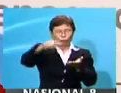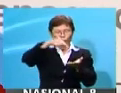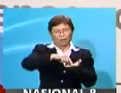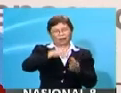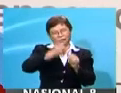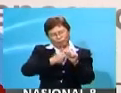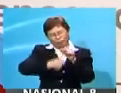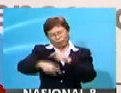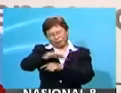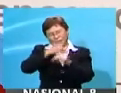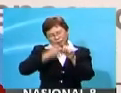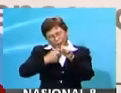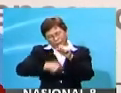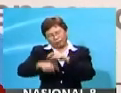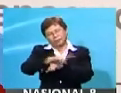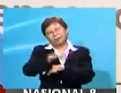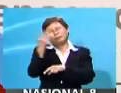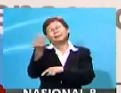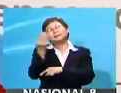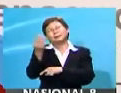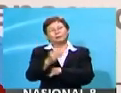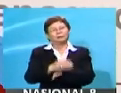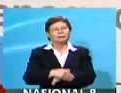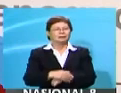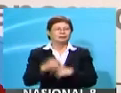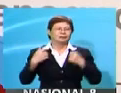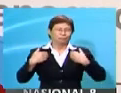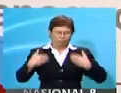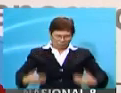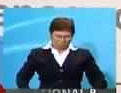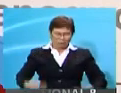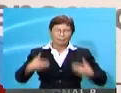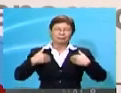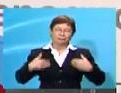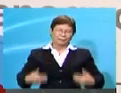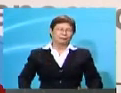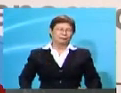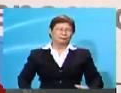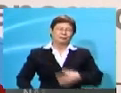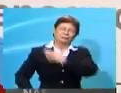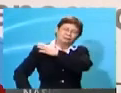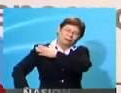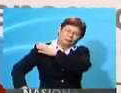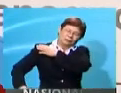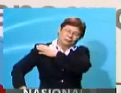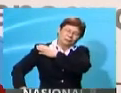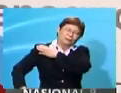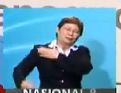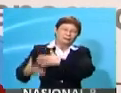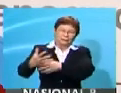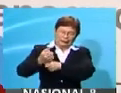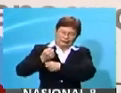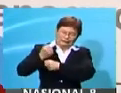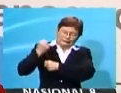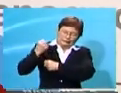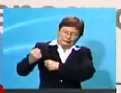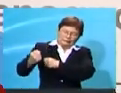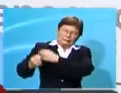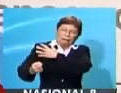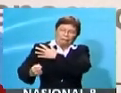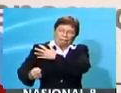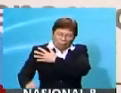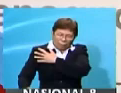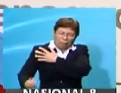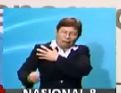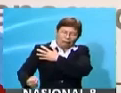know everyday again as usual you know to train on my physical my my right arm so try to gain back the strength that I've lost